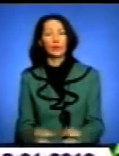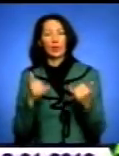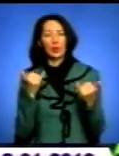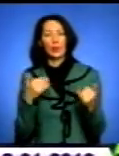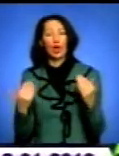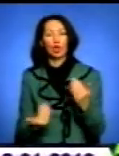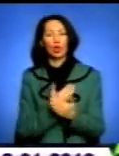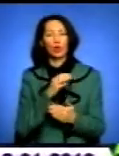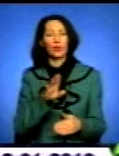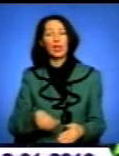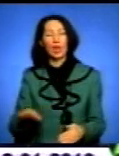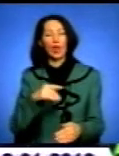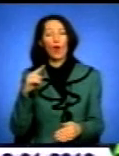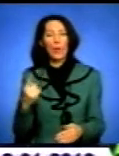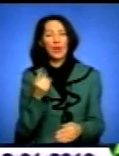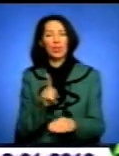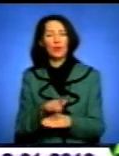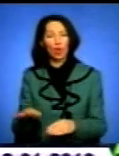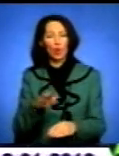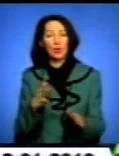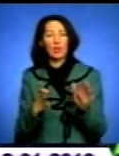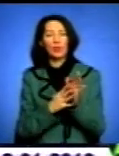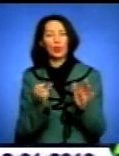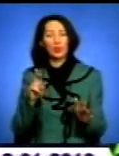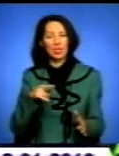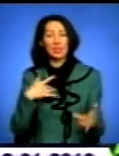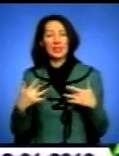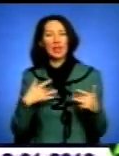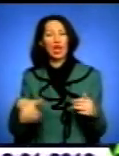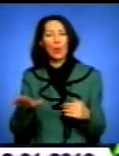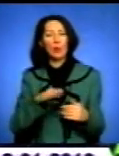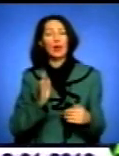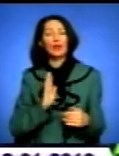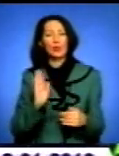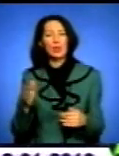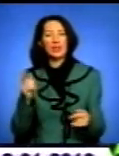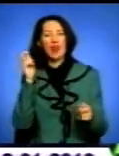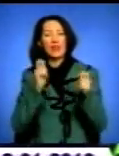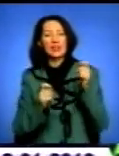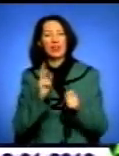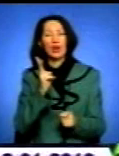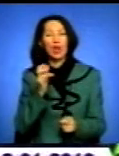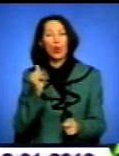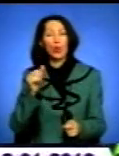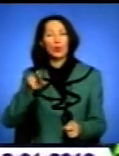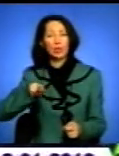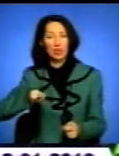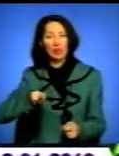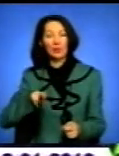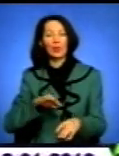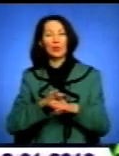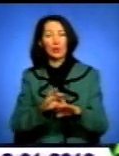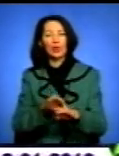До новин краю. Вперше у Тернополі 9 січня на театральному майдані відбудеться фестиваль «Куті». Проведуть його в